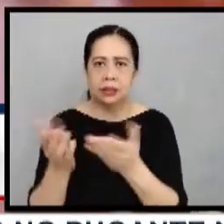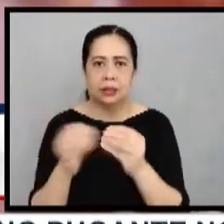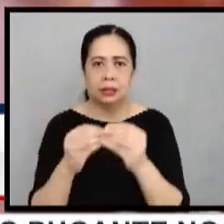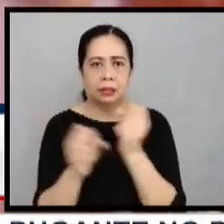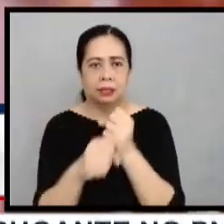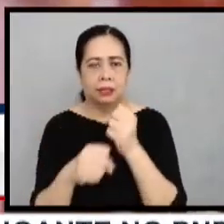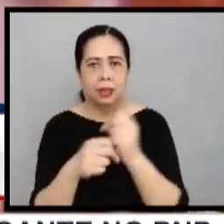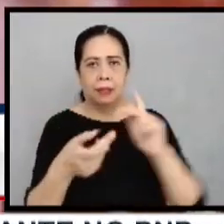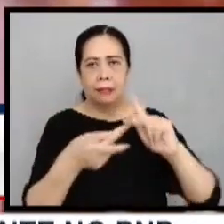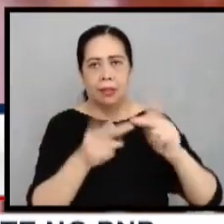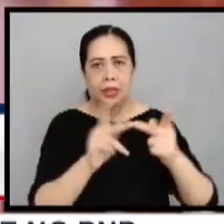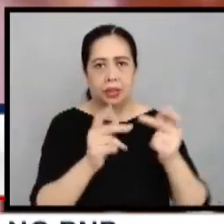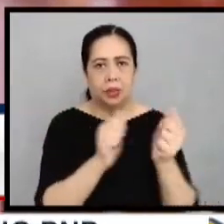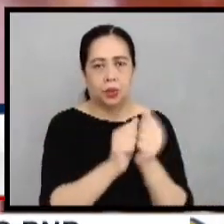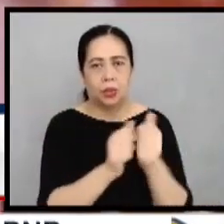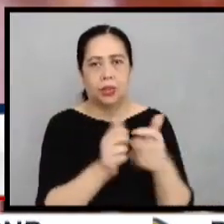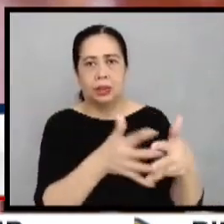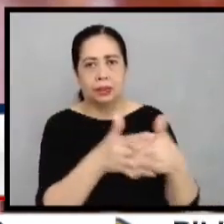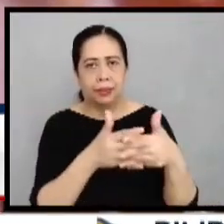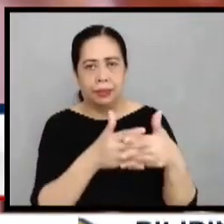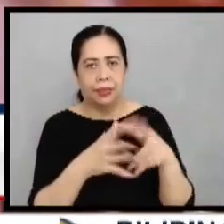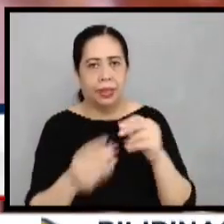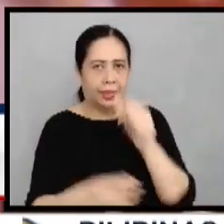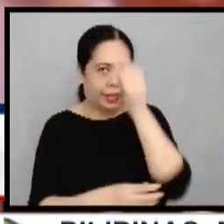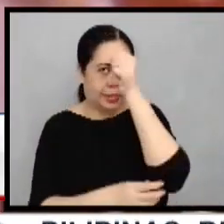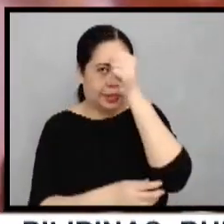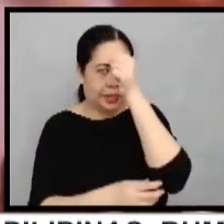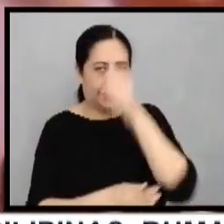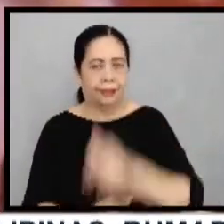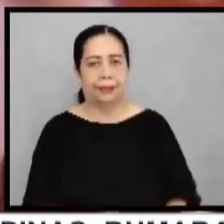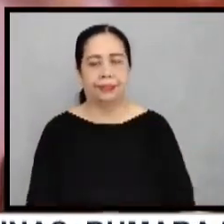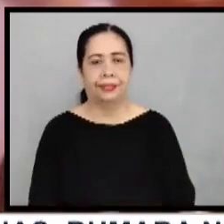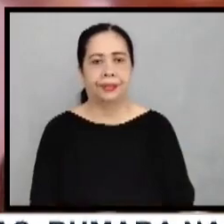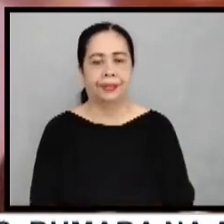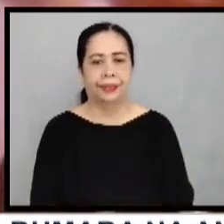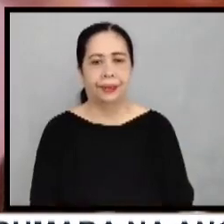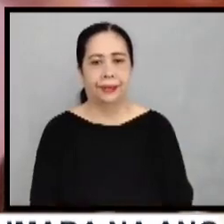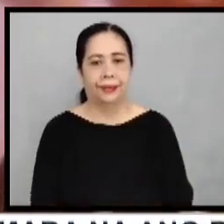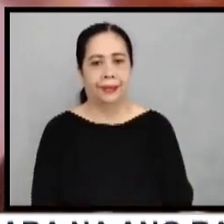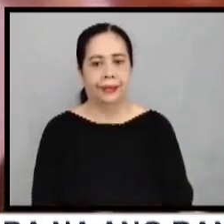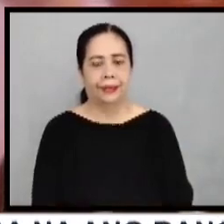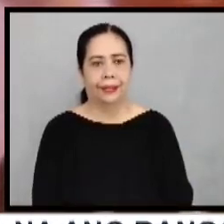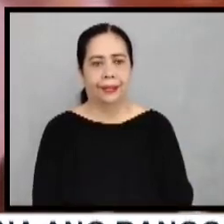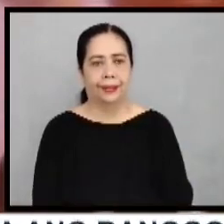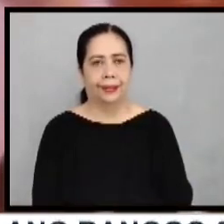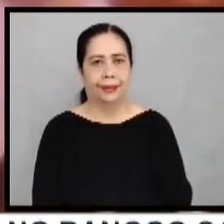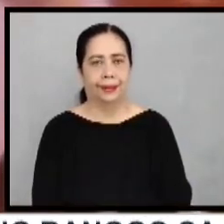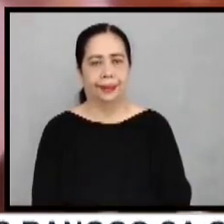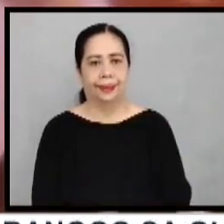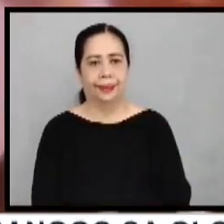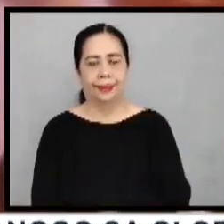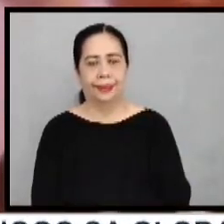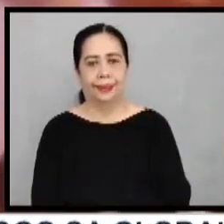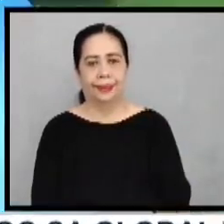partnership katuwang ang Amerika at India. Melales Moras para sa Morning Show ng Bayan, Rise and Shine, Pilipinas.